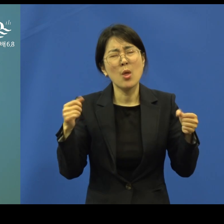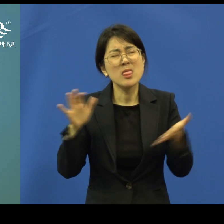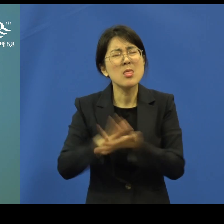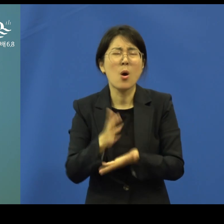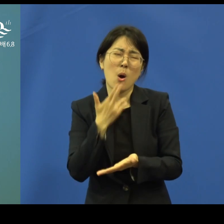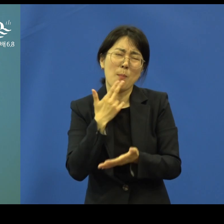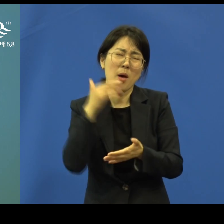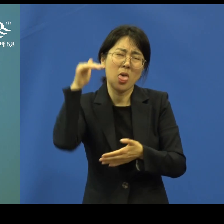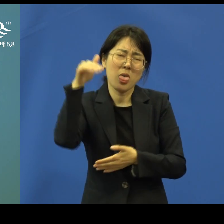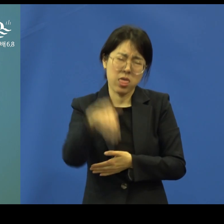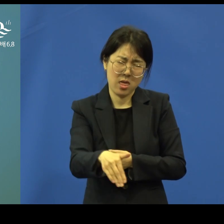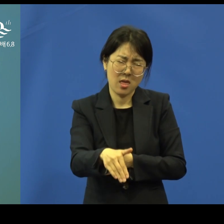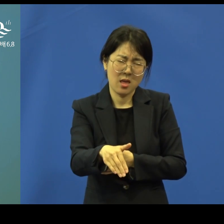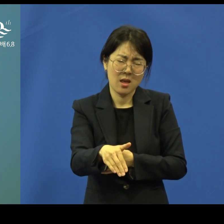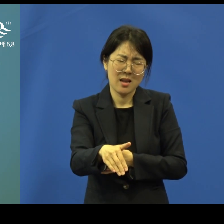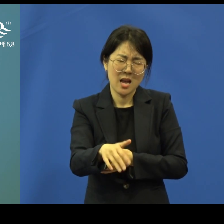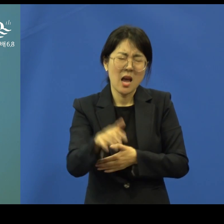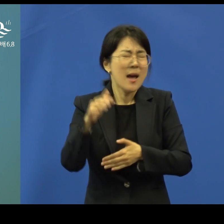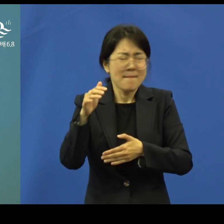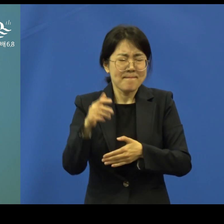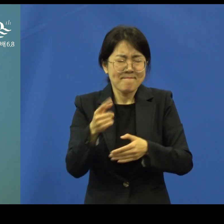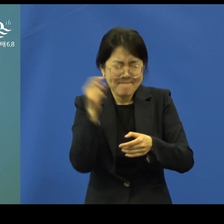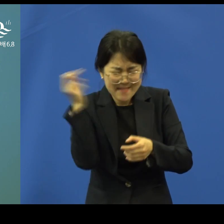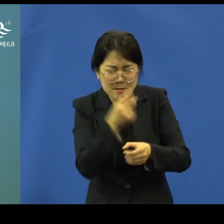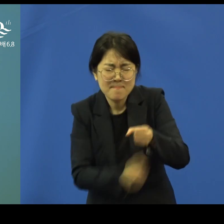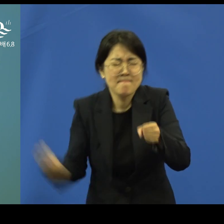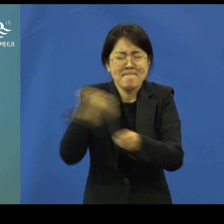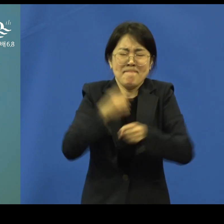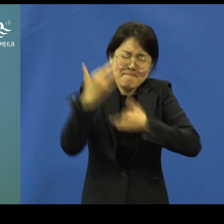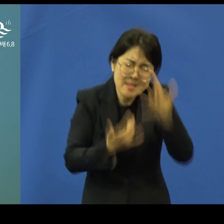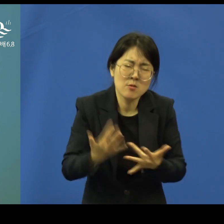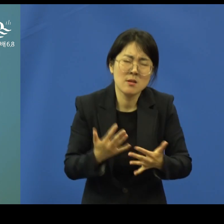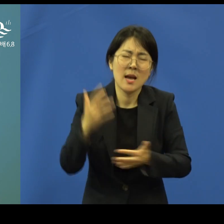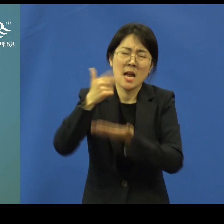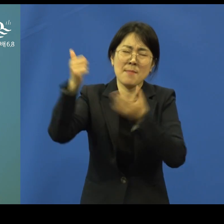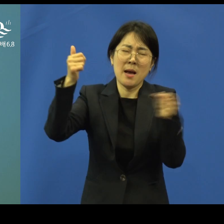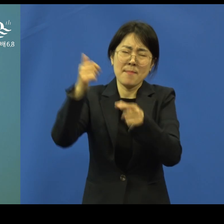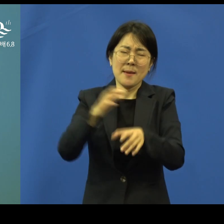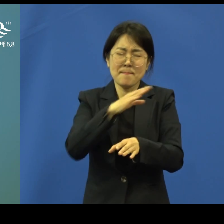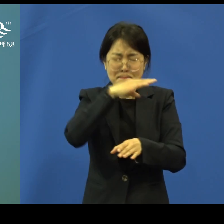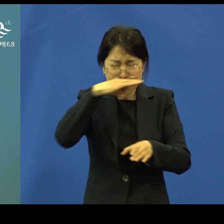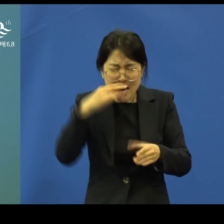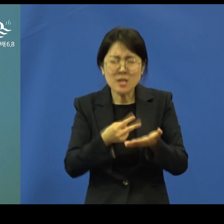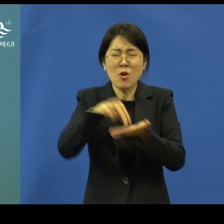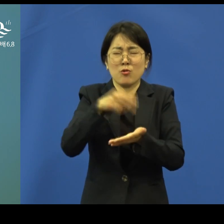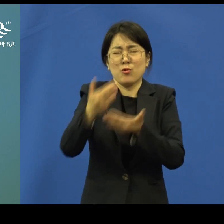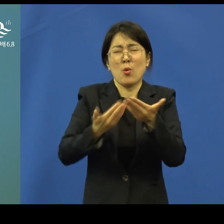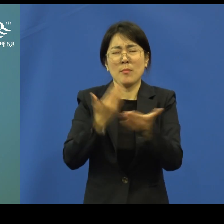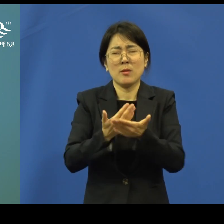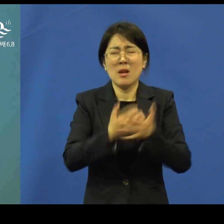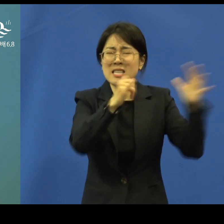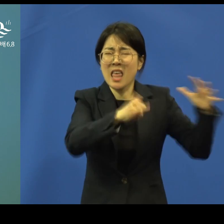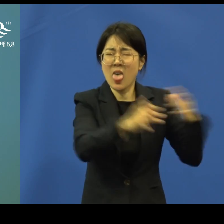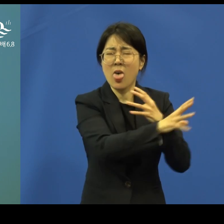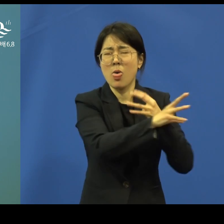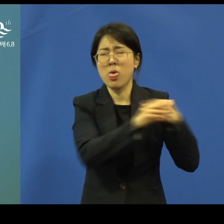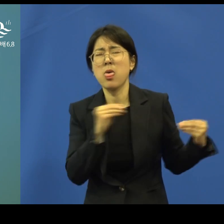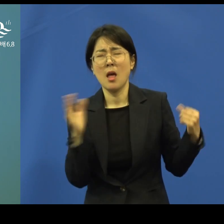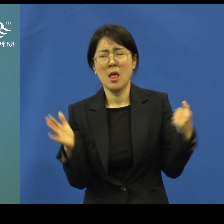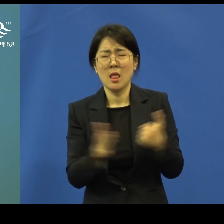끌어올리고 하나님의 백성으로 신실하게 하나님 앞에 설 수 있도록 도와주시옵소서. 우리도 모르게 세상에